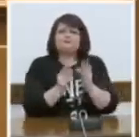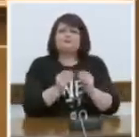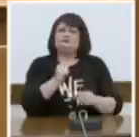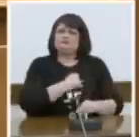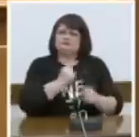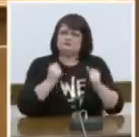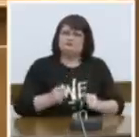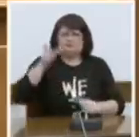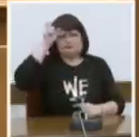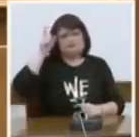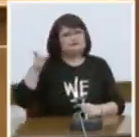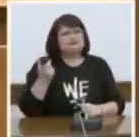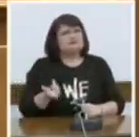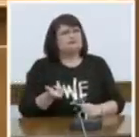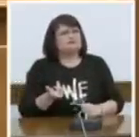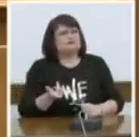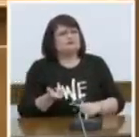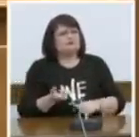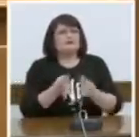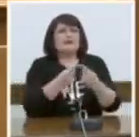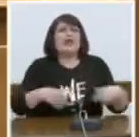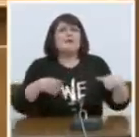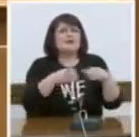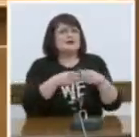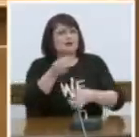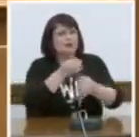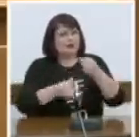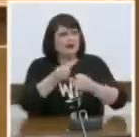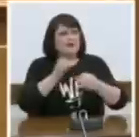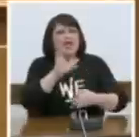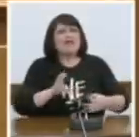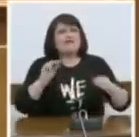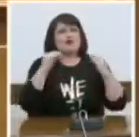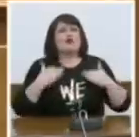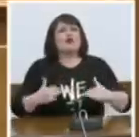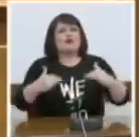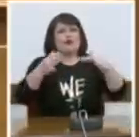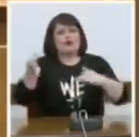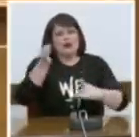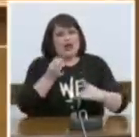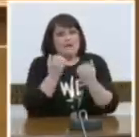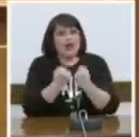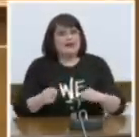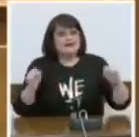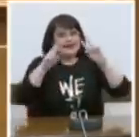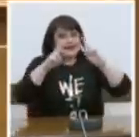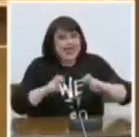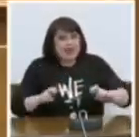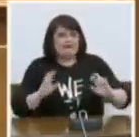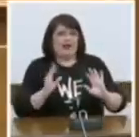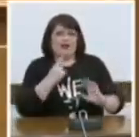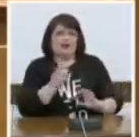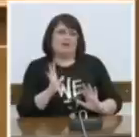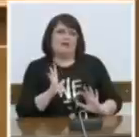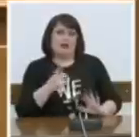τα διεθνή μέσα και σήμερα, μάλιστα, στην Επιτροπή ΛΥΜΠΕ, το Ευρωκοινοβουλίο, συζητούσαν για την ανεξάρτητη έρευνα στο θέμα αυτό. Μας προσβάλλει να